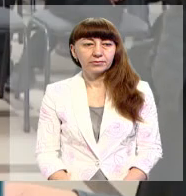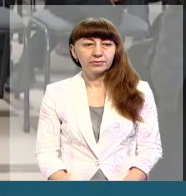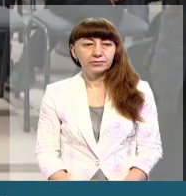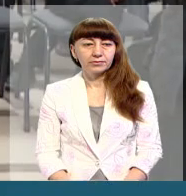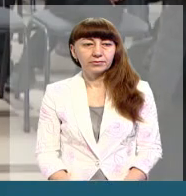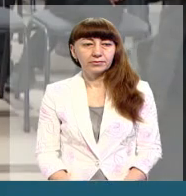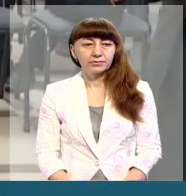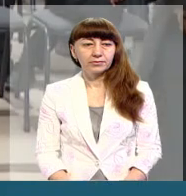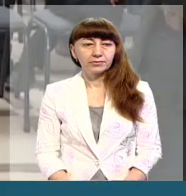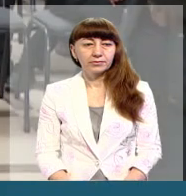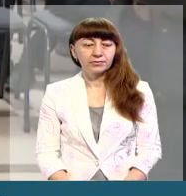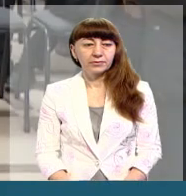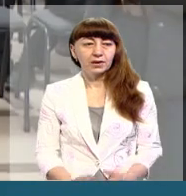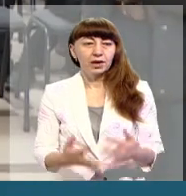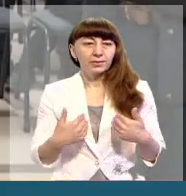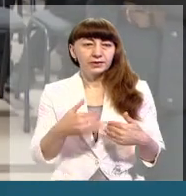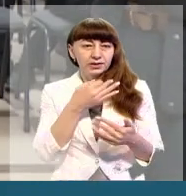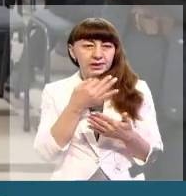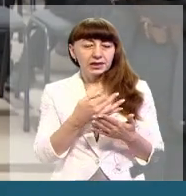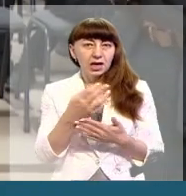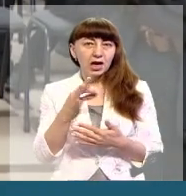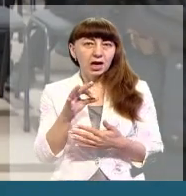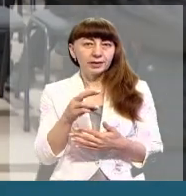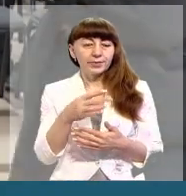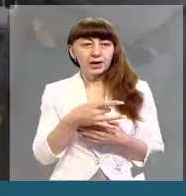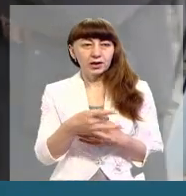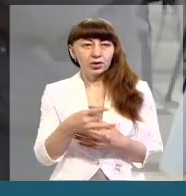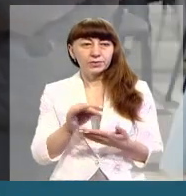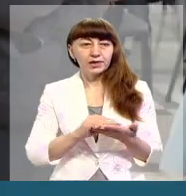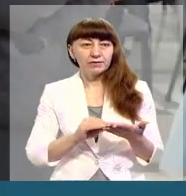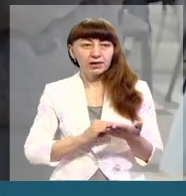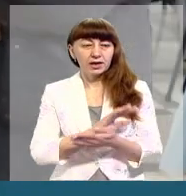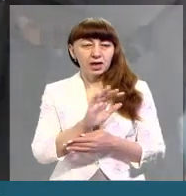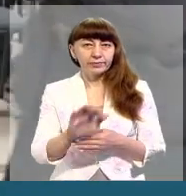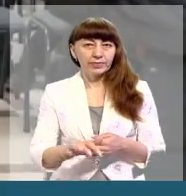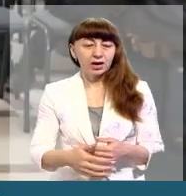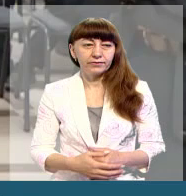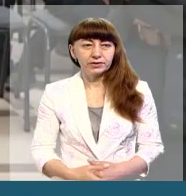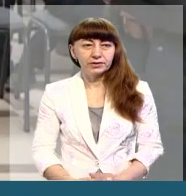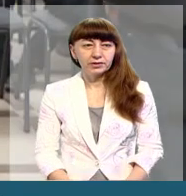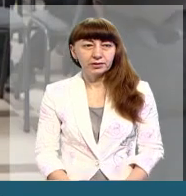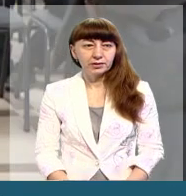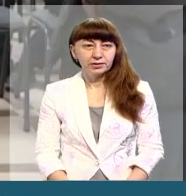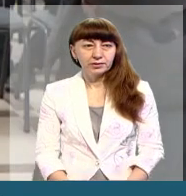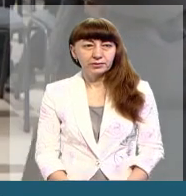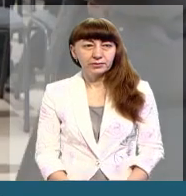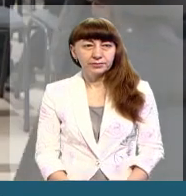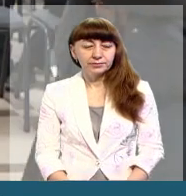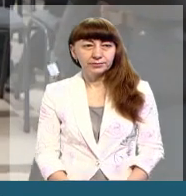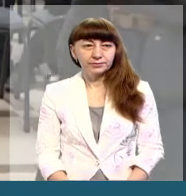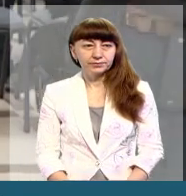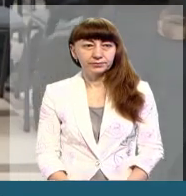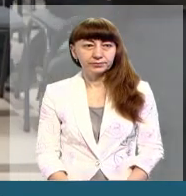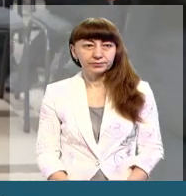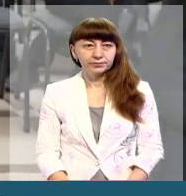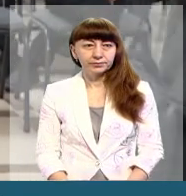үйді алу ғана мәселесі қалған кезде ЖКХ приостановили деп сөйтіп тоқтатып тұр. Неге? Не себептен?